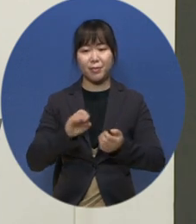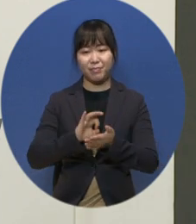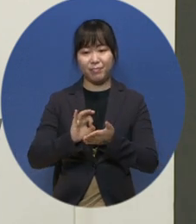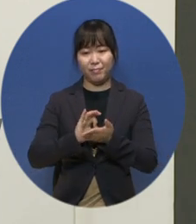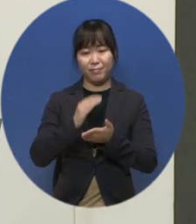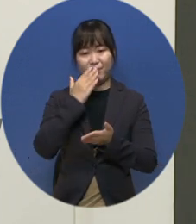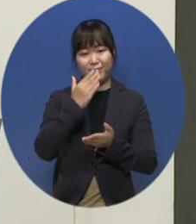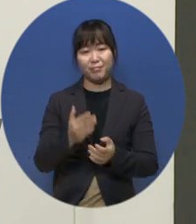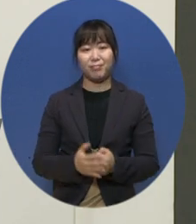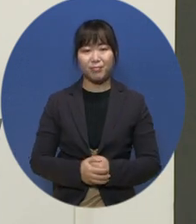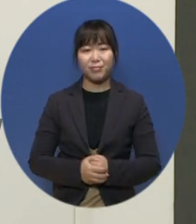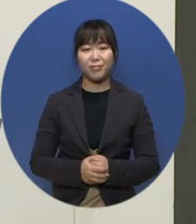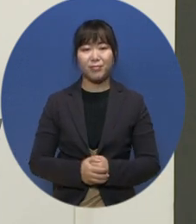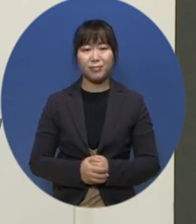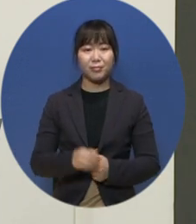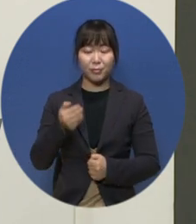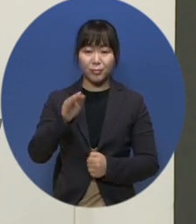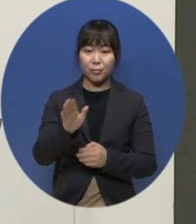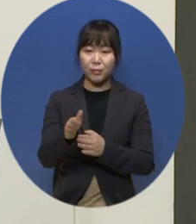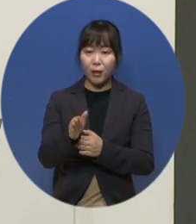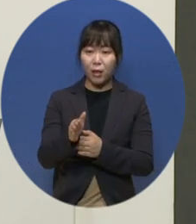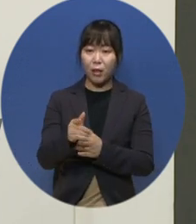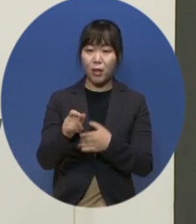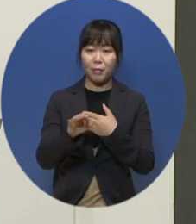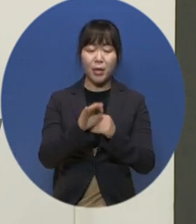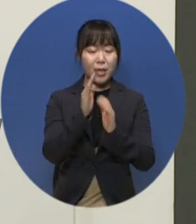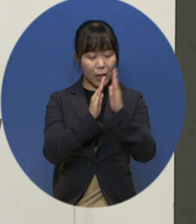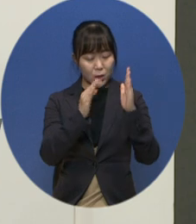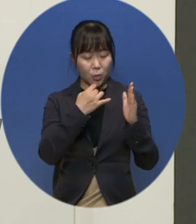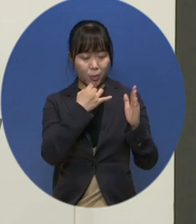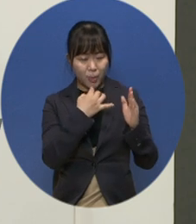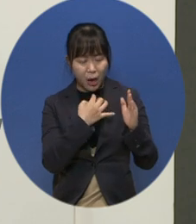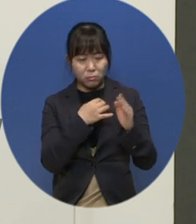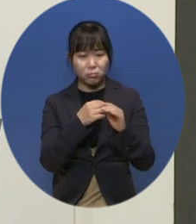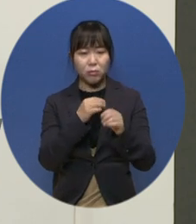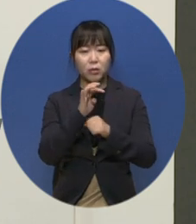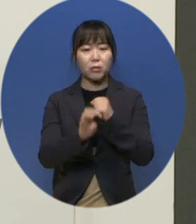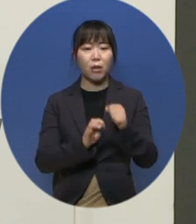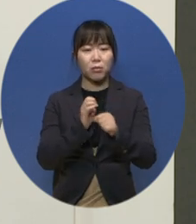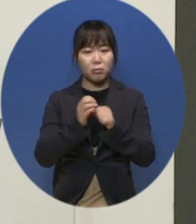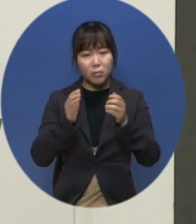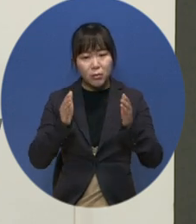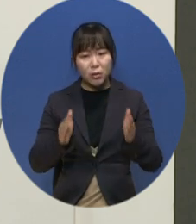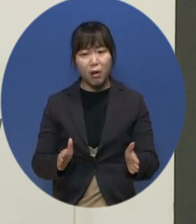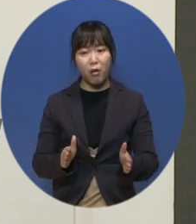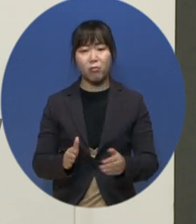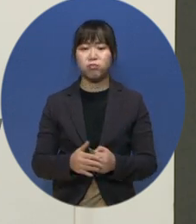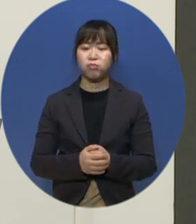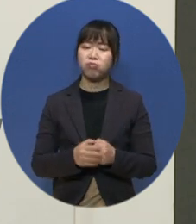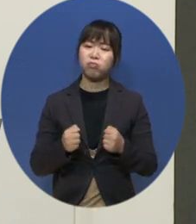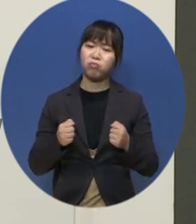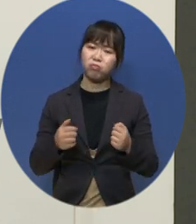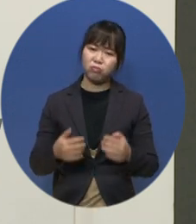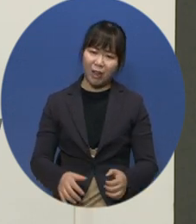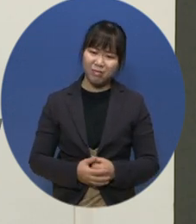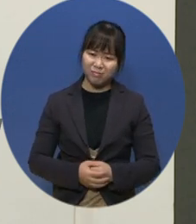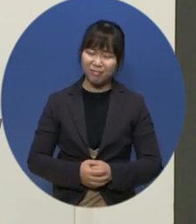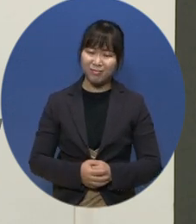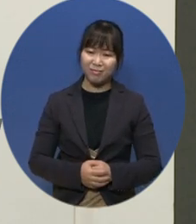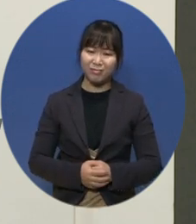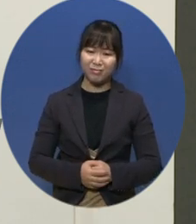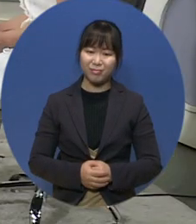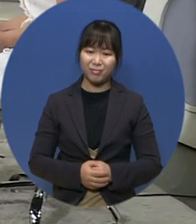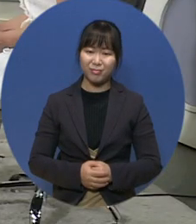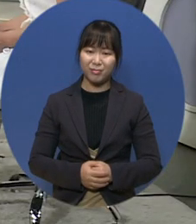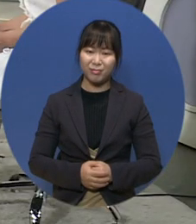말이야. 네. 힘을. 네. 근데 생선 아니면 야채로만 40년을 버텼다고 했는데 네. 힘이 없겠네. 아,